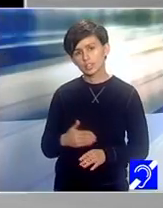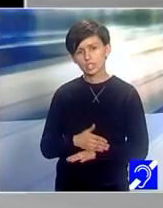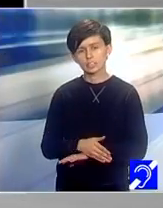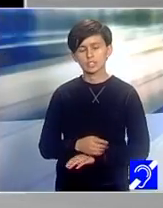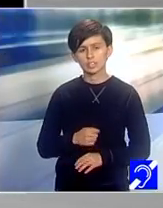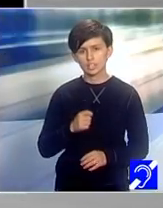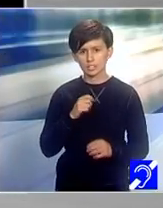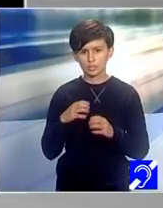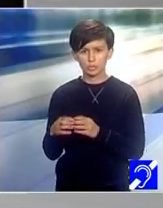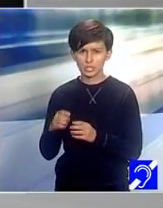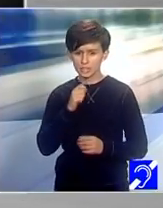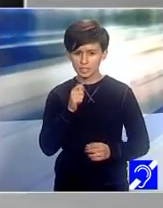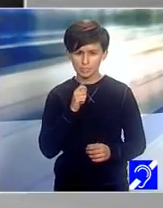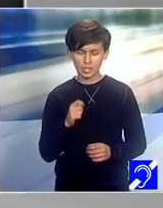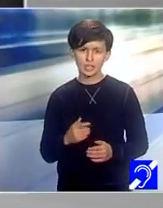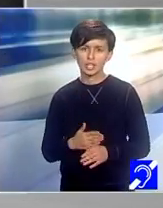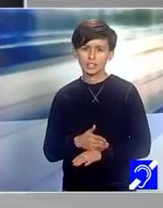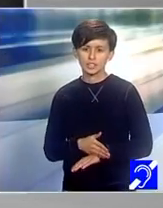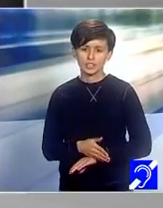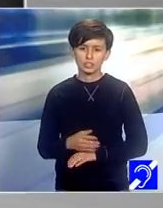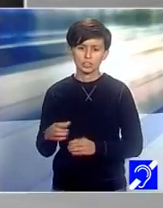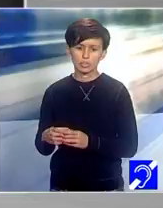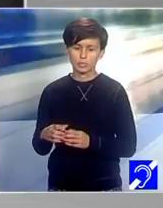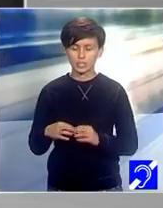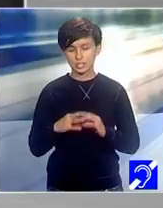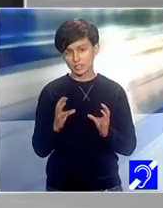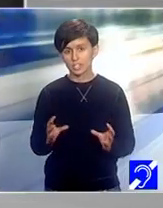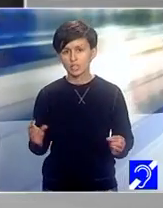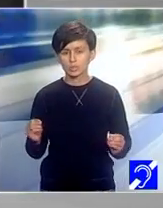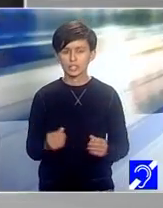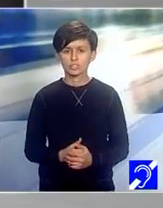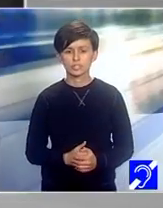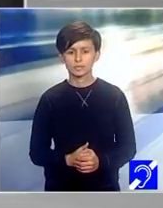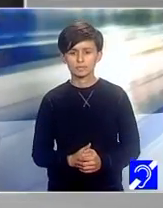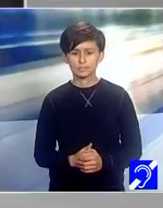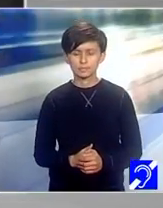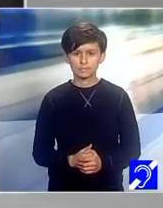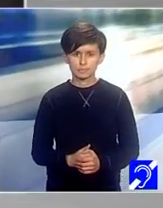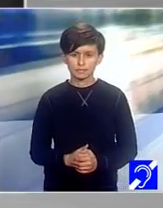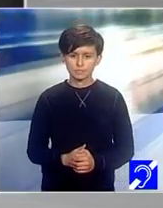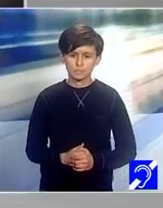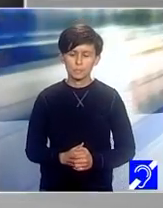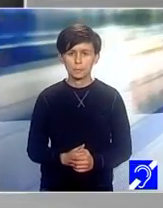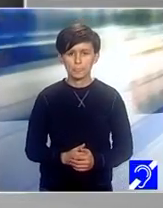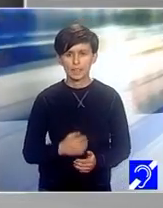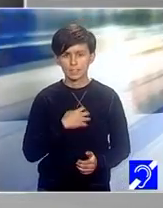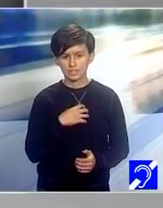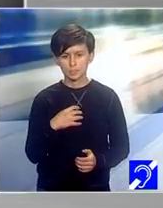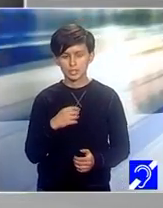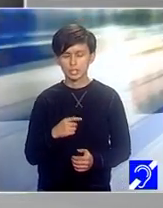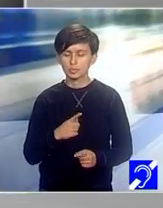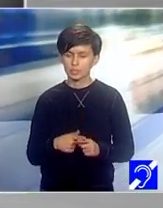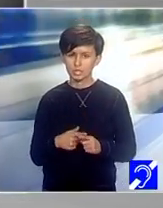ați cooptat și comunități românești, deoarece... Sigur. Sigur, pentru că patrimoniul material există în